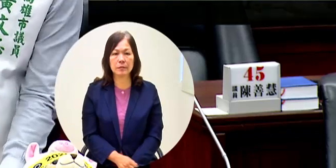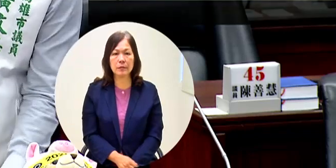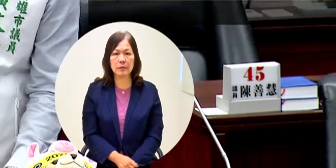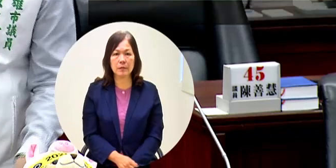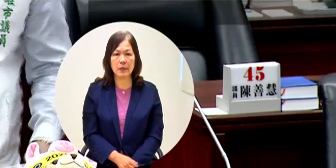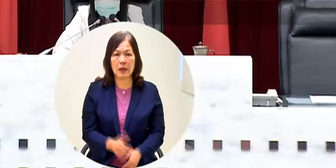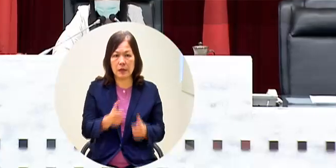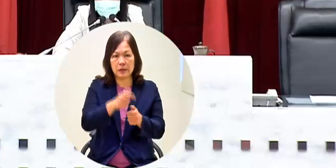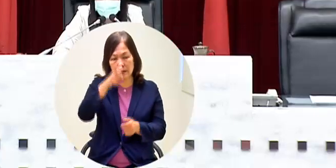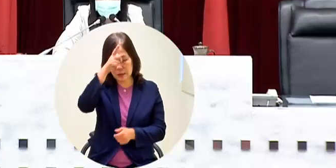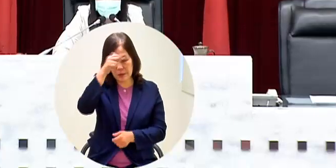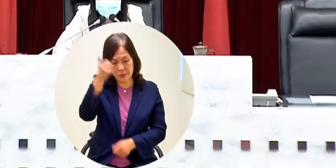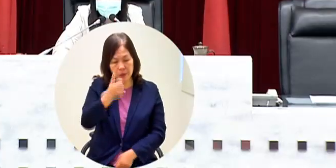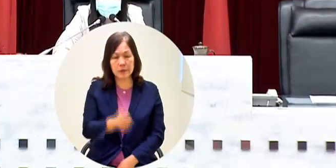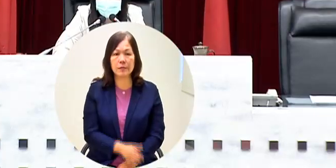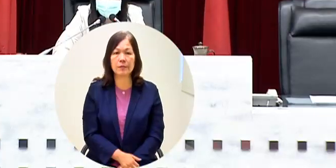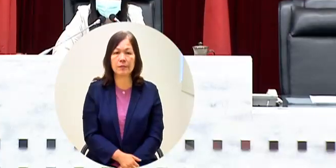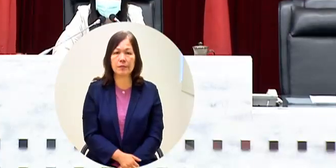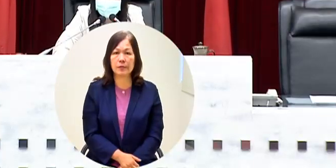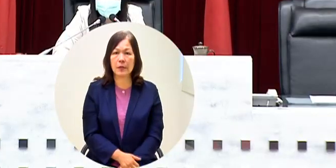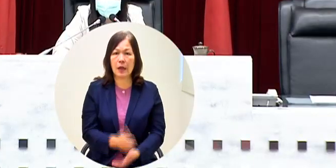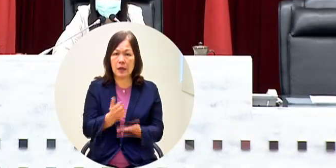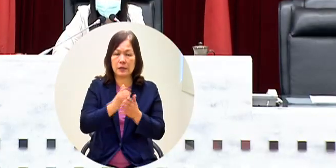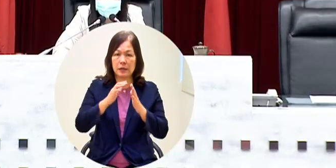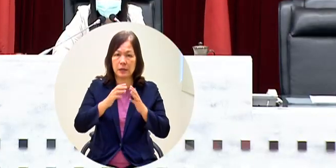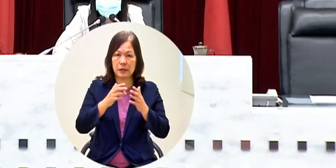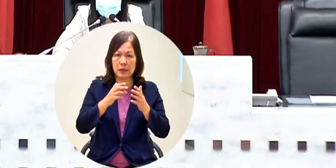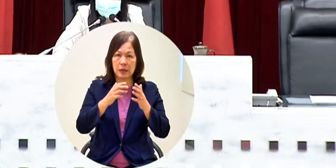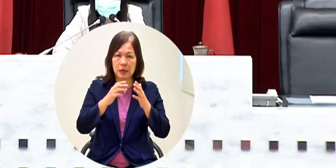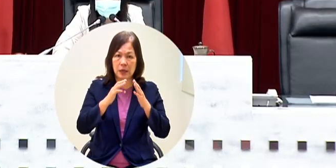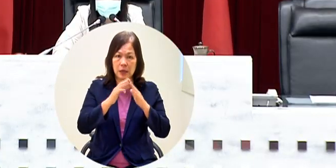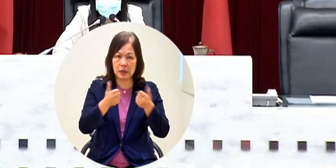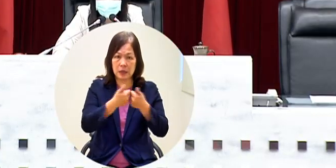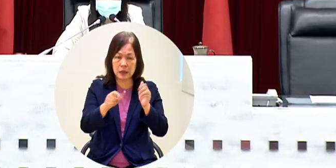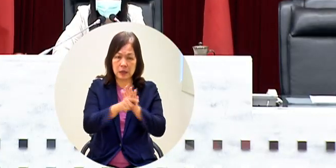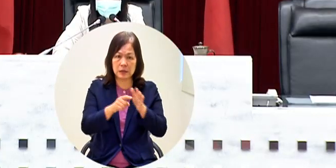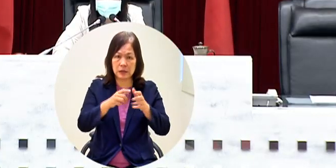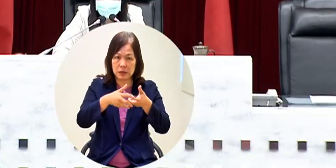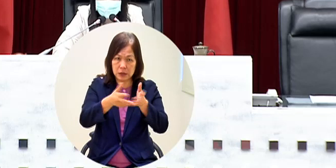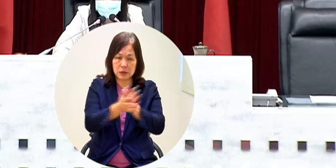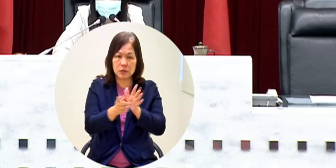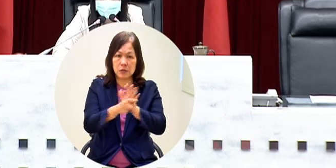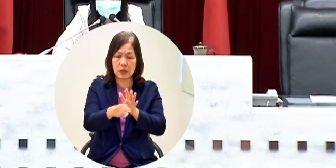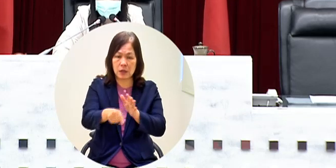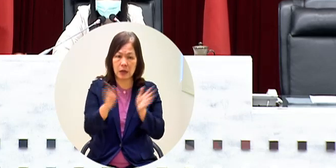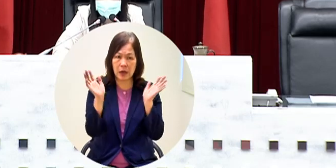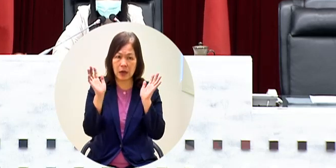谢谢黄议员。那个，请议事组人员将黄议员位置的玩偶先